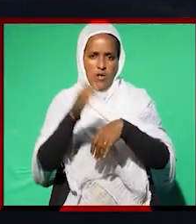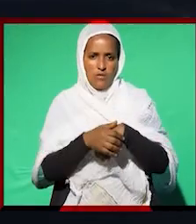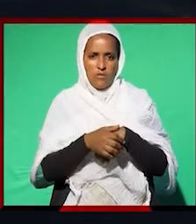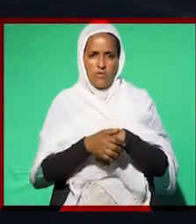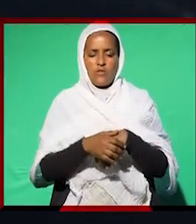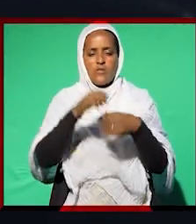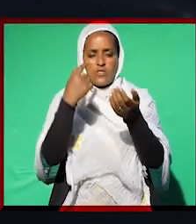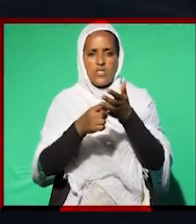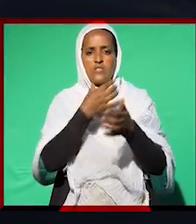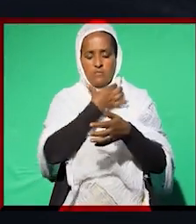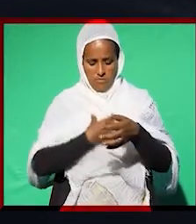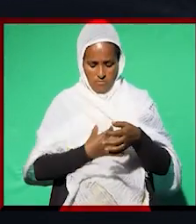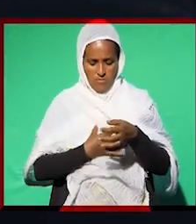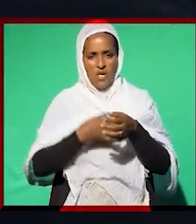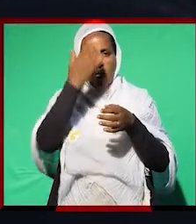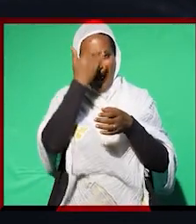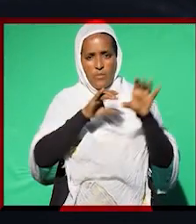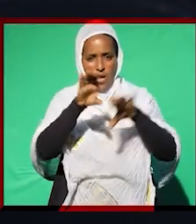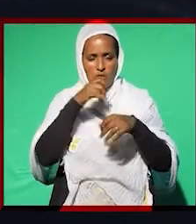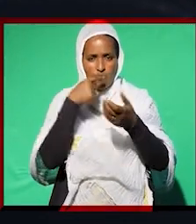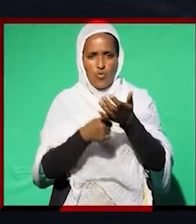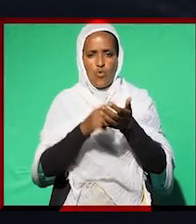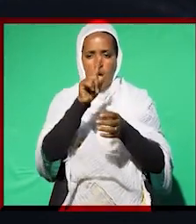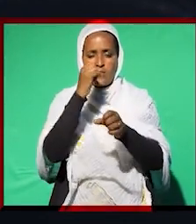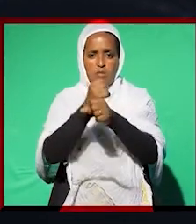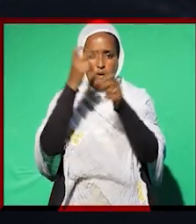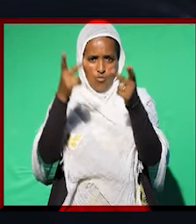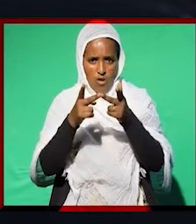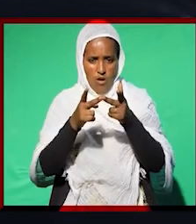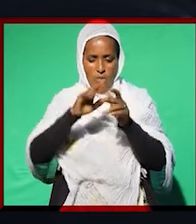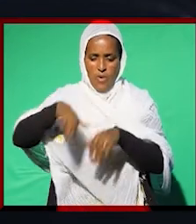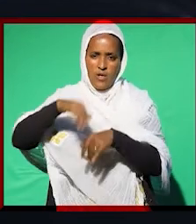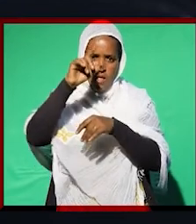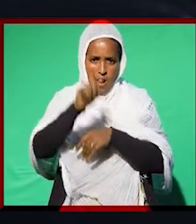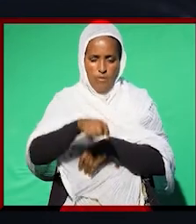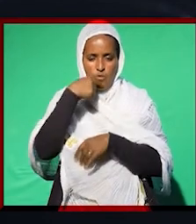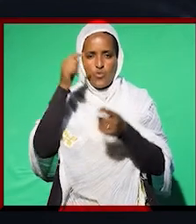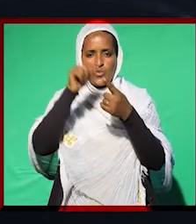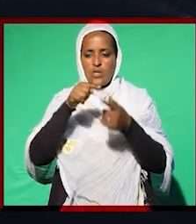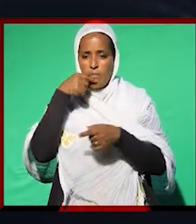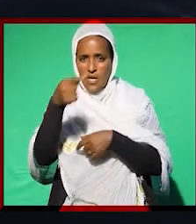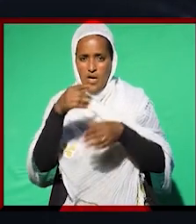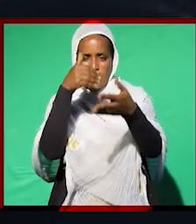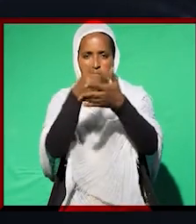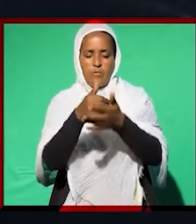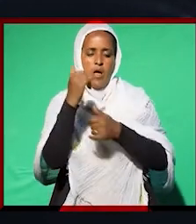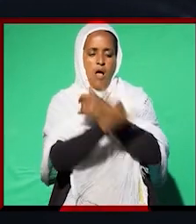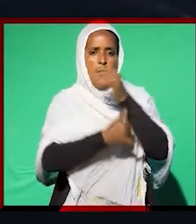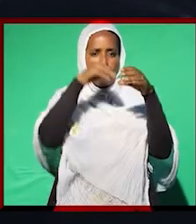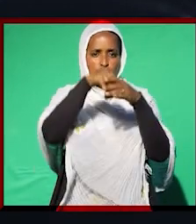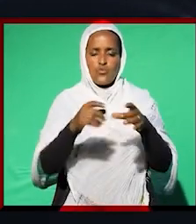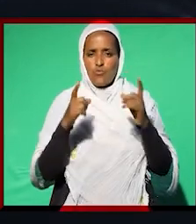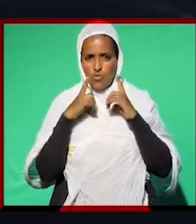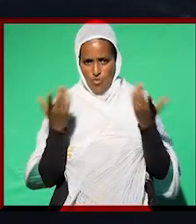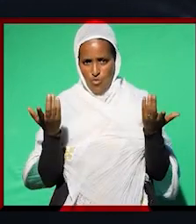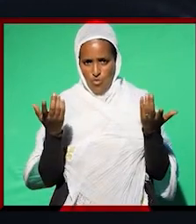ያወጣልሃል። ስለዚህ ክር አንገት ላይ አሰርክ ብሎ አንድ መስሪያ ቤት ሚኒስቴር መቅረት አለበት ብሎ እስከመናገር የደረስንበት ሀገር